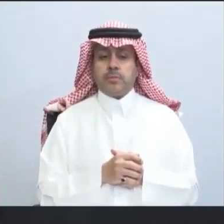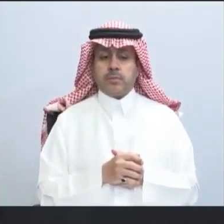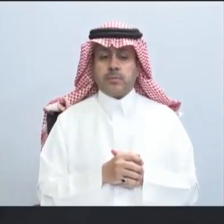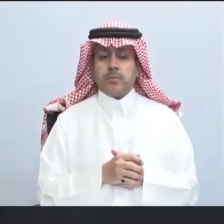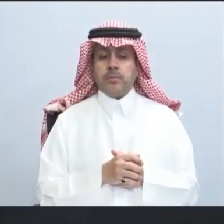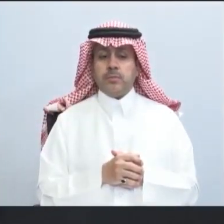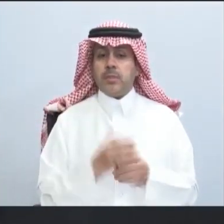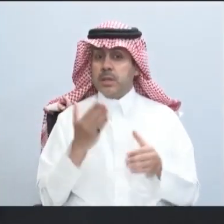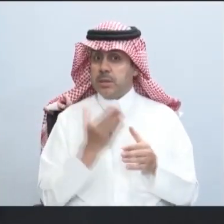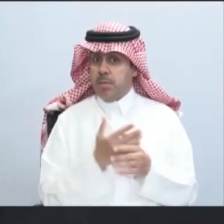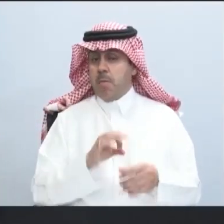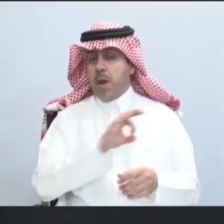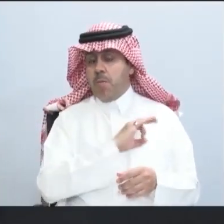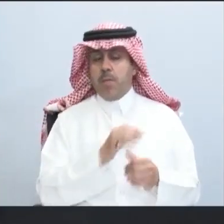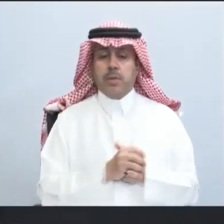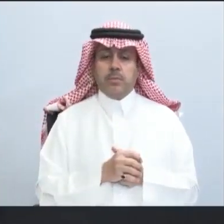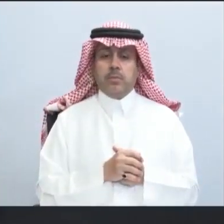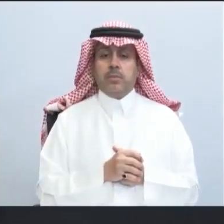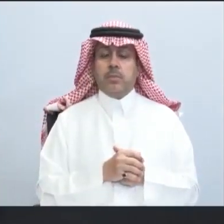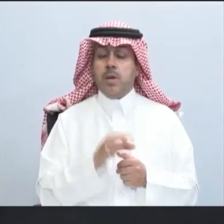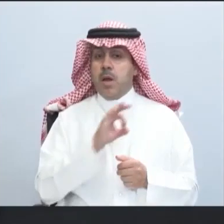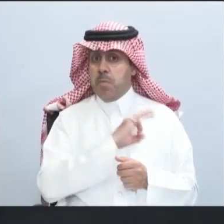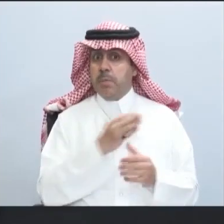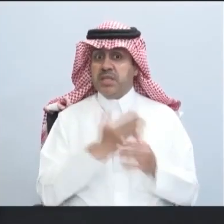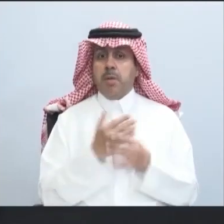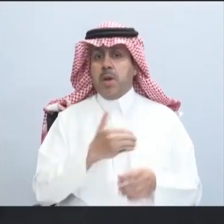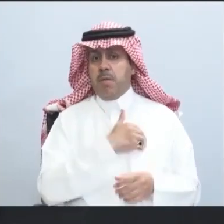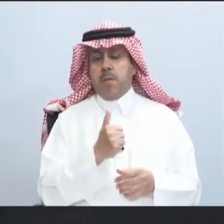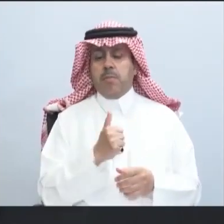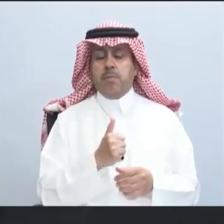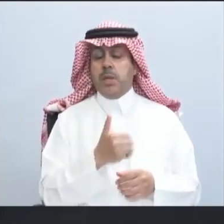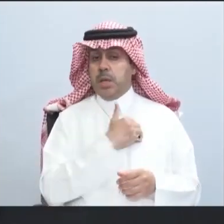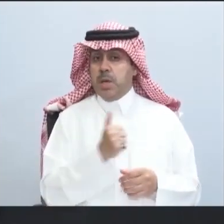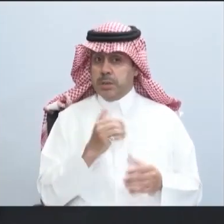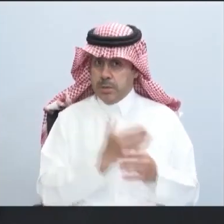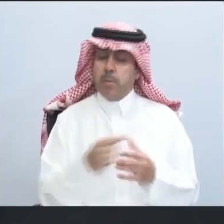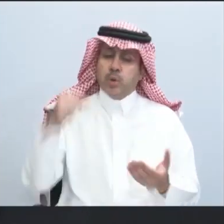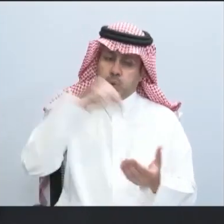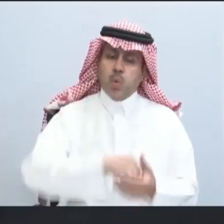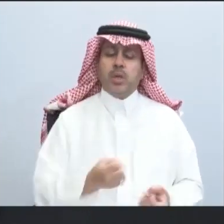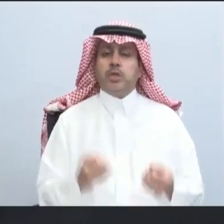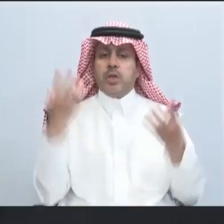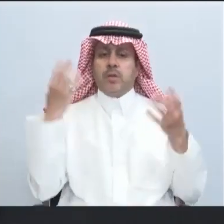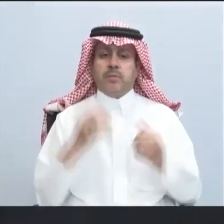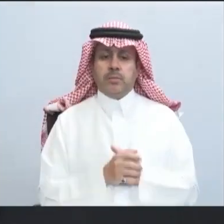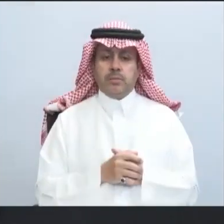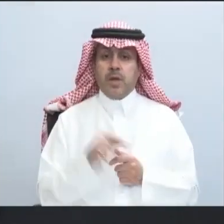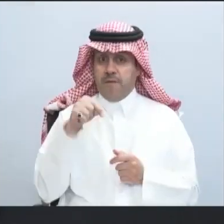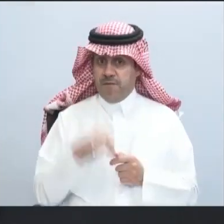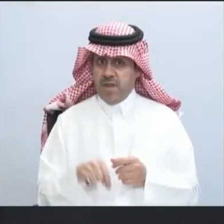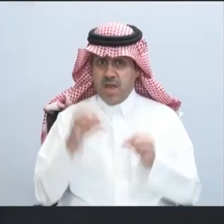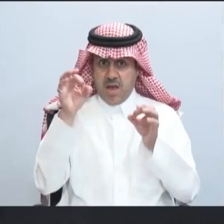للمحبه والمحبه سبب للايمان والايمان سبب لدخول الجنه اذا في ايات